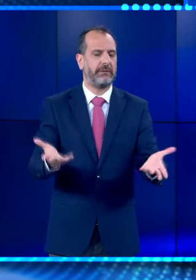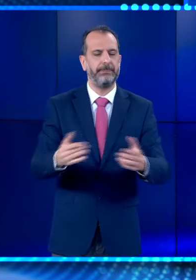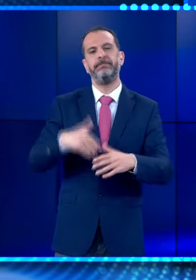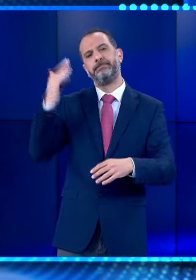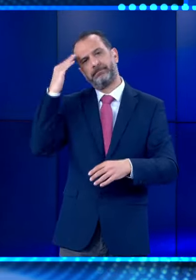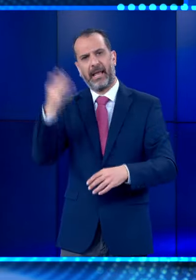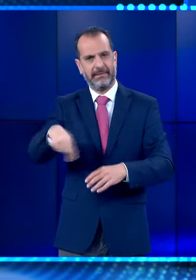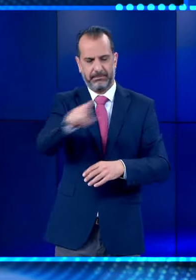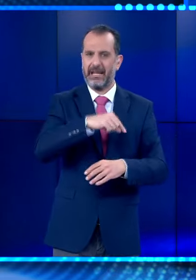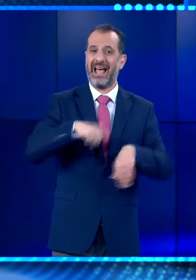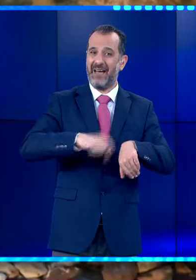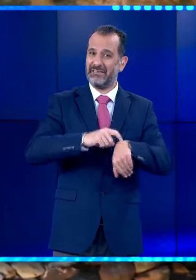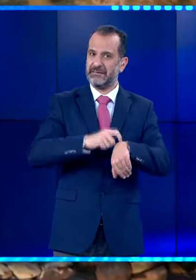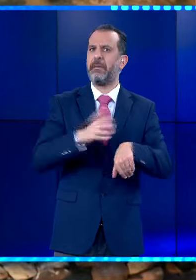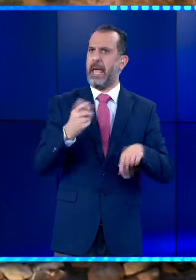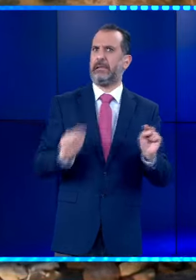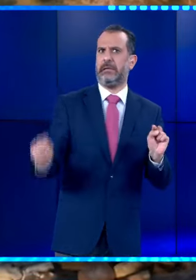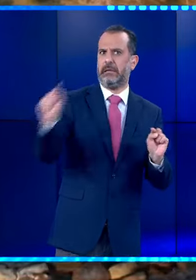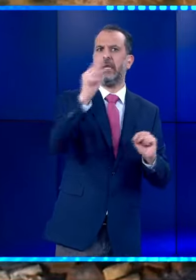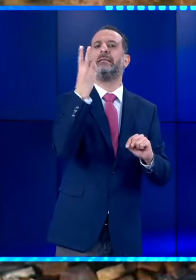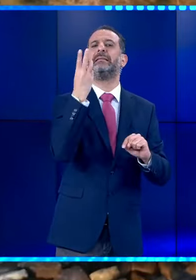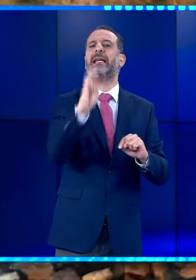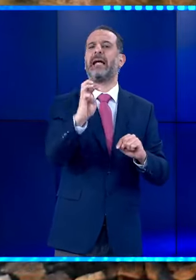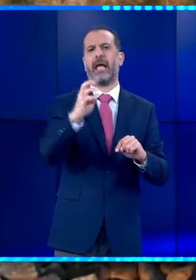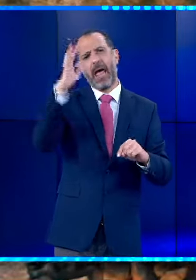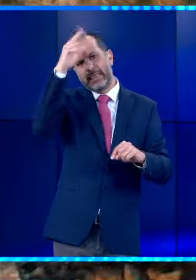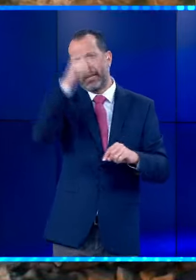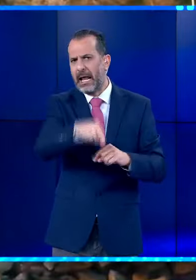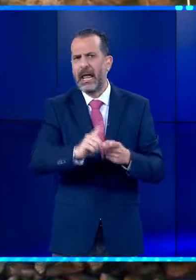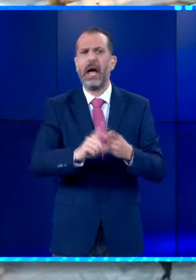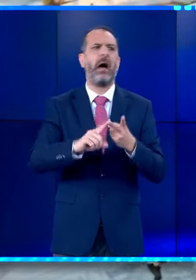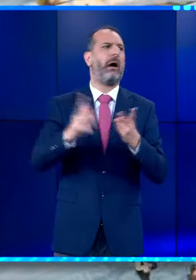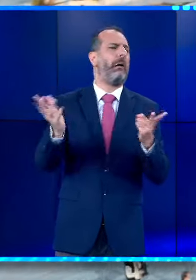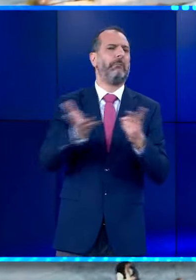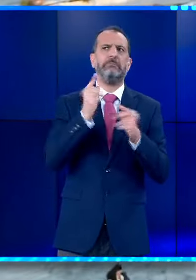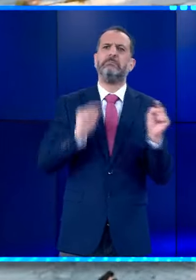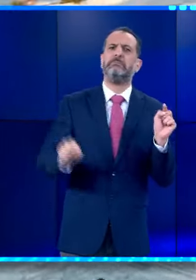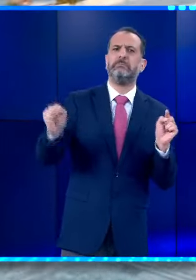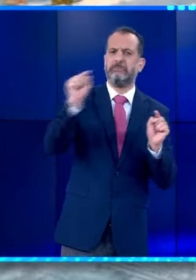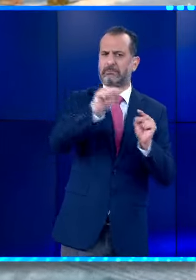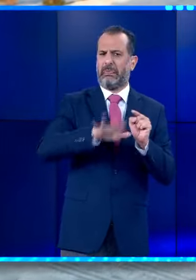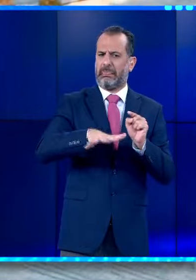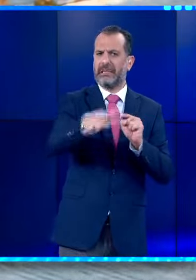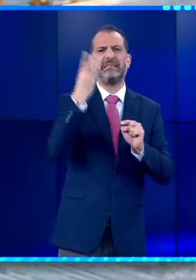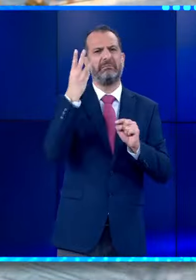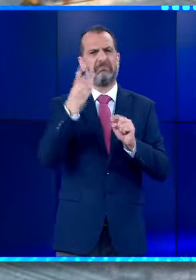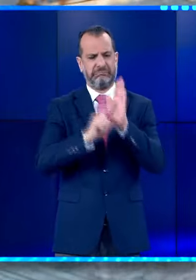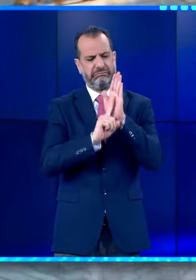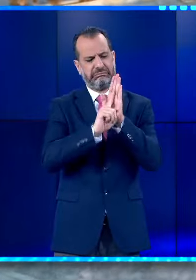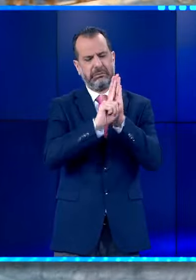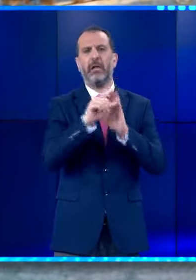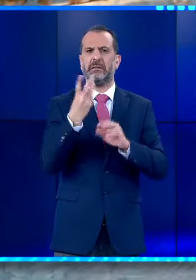και σήμερα τώρα αυτή την ώρα έχουμε τριαντάρια σε αρκετές περιοχές, στα Τρίκαλα, σε πολλά μέρη πλησιάζουμε τους 30 βαθμούς και στην